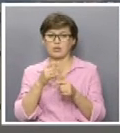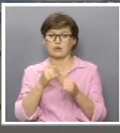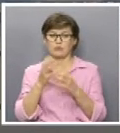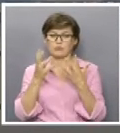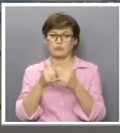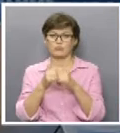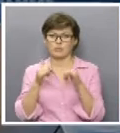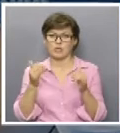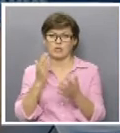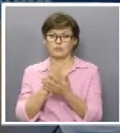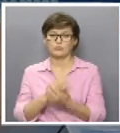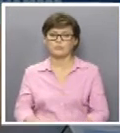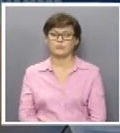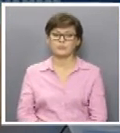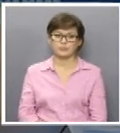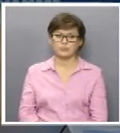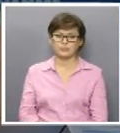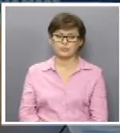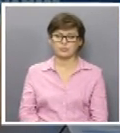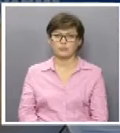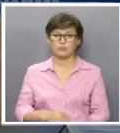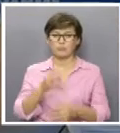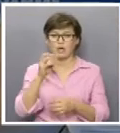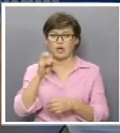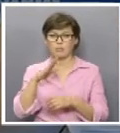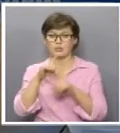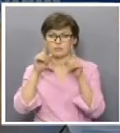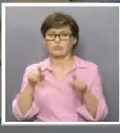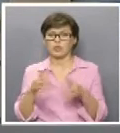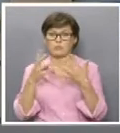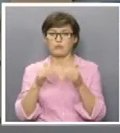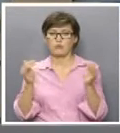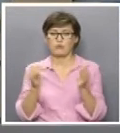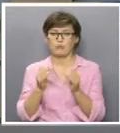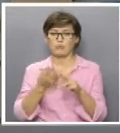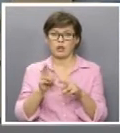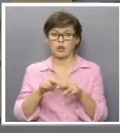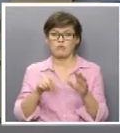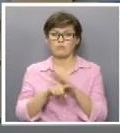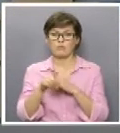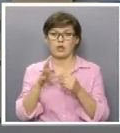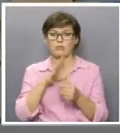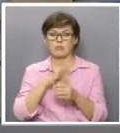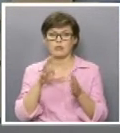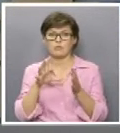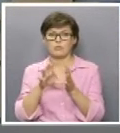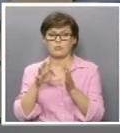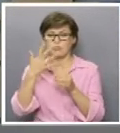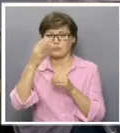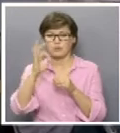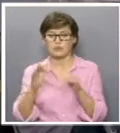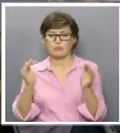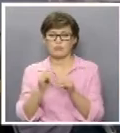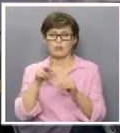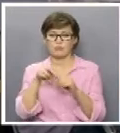және индустриалды инновациялық даму басқармасының басшысы Алмас Мәдиев мәлім етті. Оның айтуынша, Алматыда инновациялық жобалардың саны жылдан